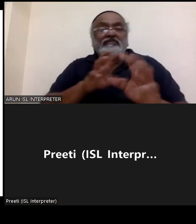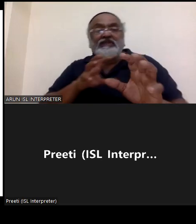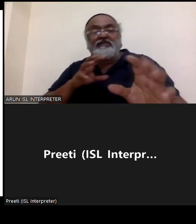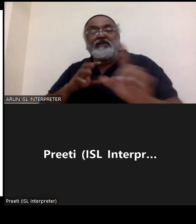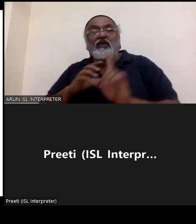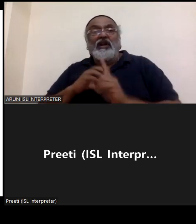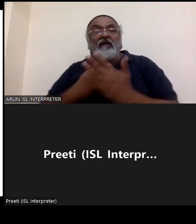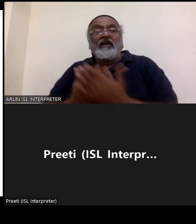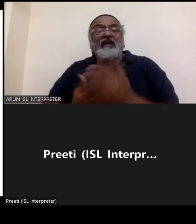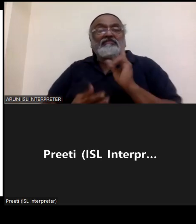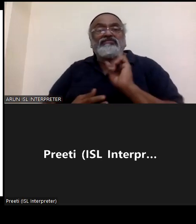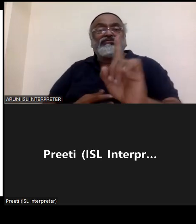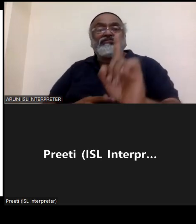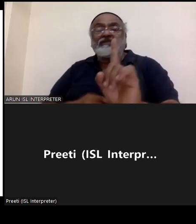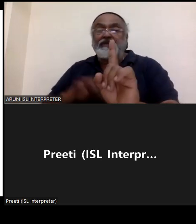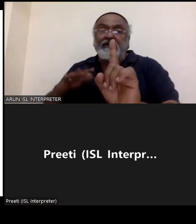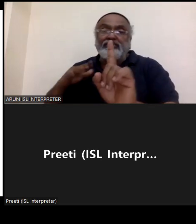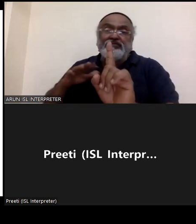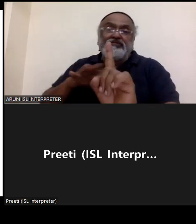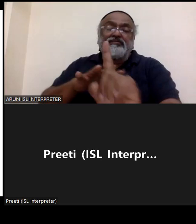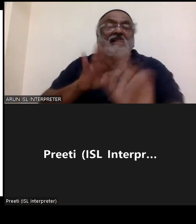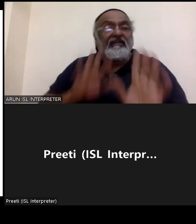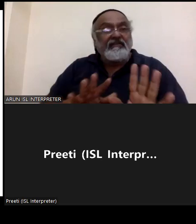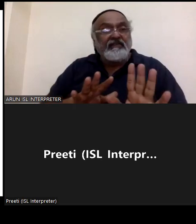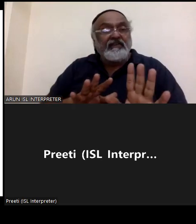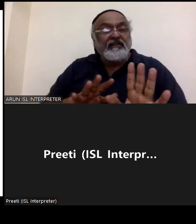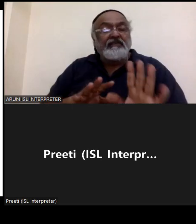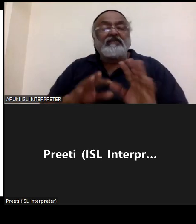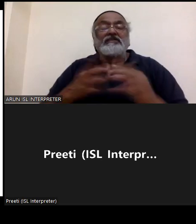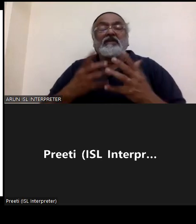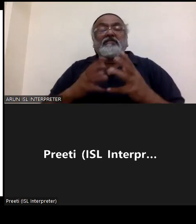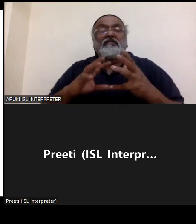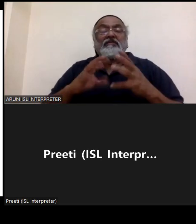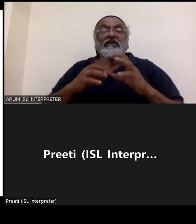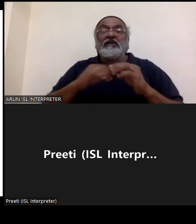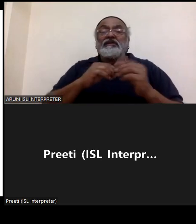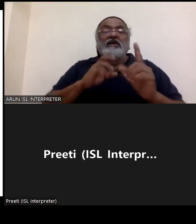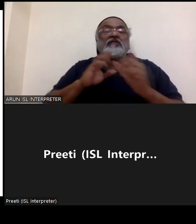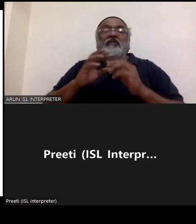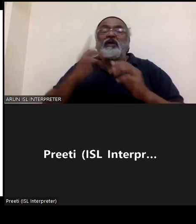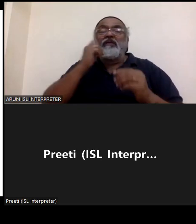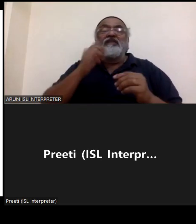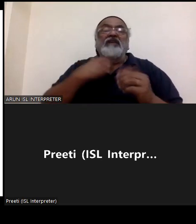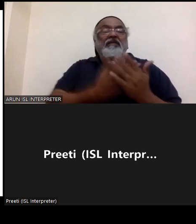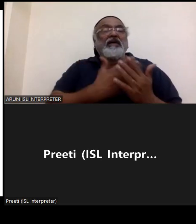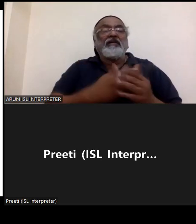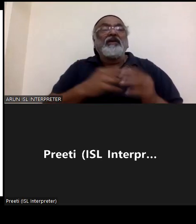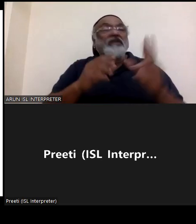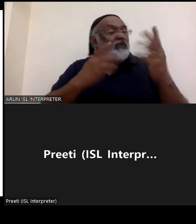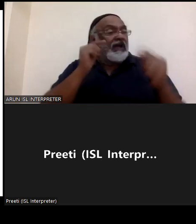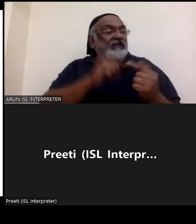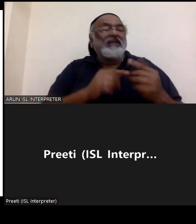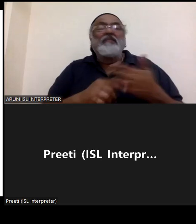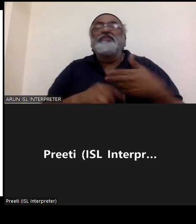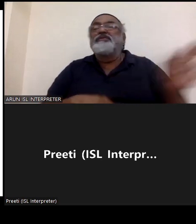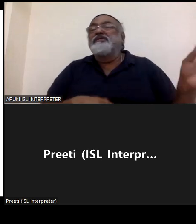ऐसा होता है कि उस इंसान ने सभी के पक्ष को साथ में नहीं लिया. ठीक है? दूसरी